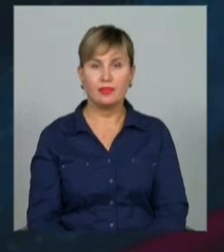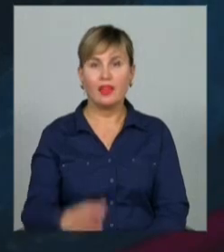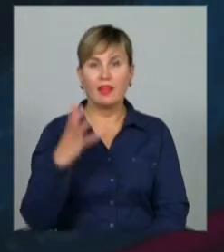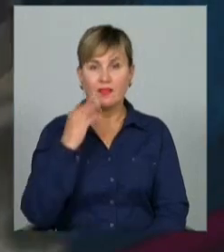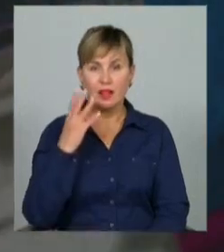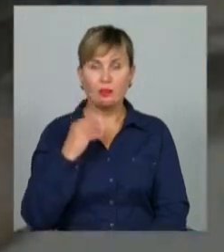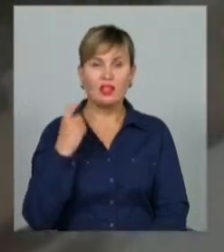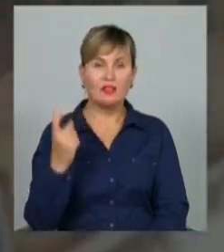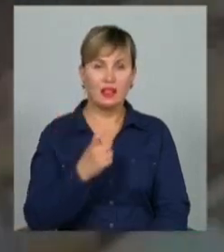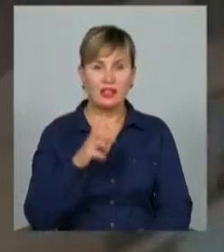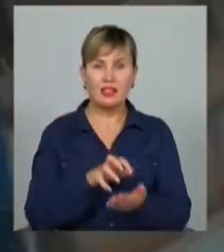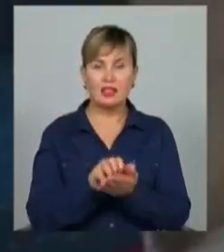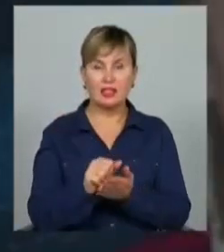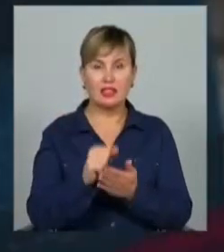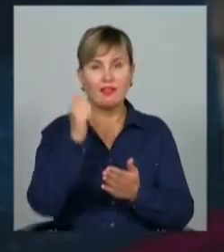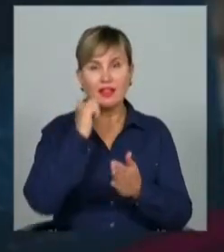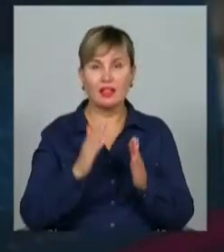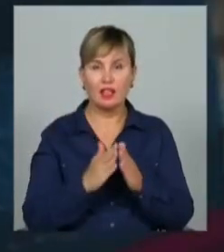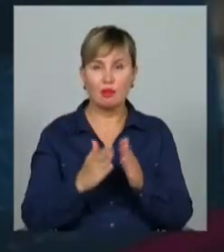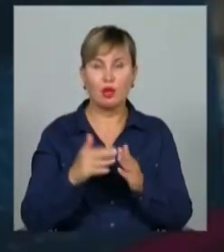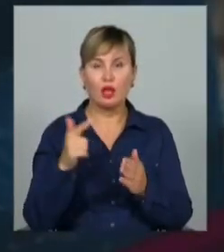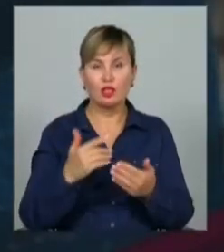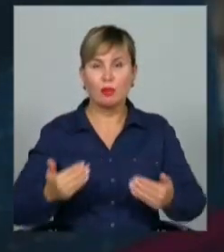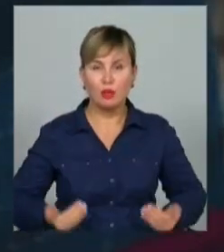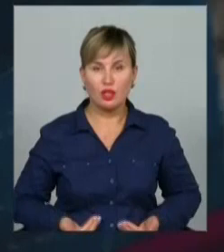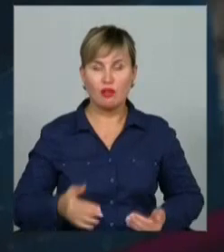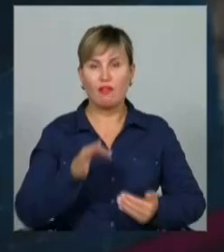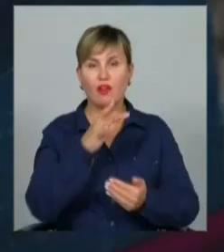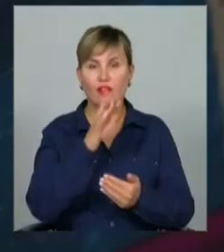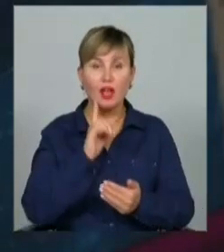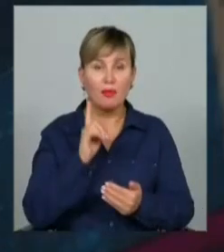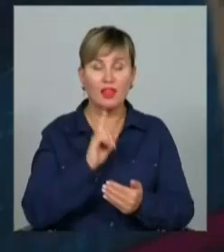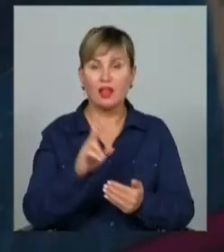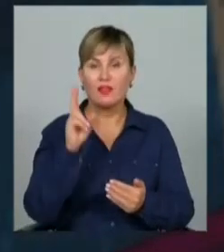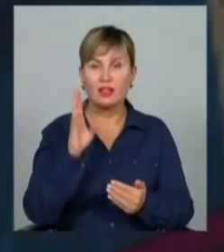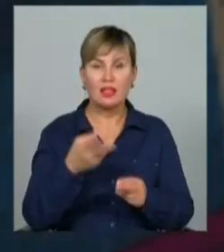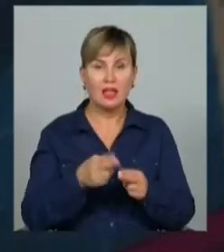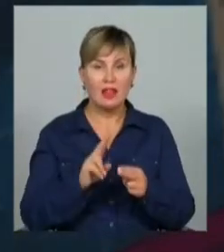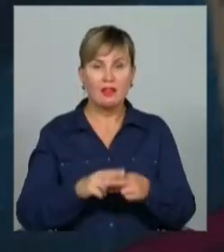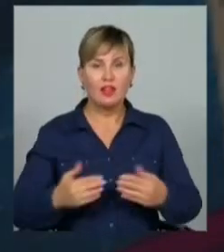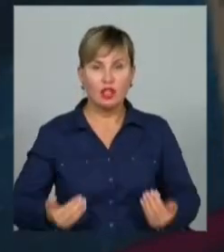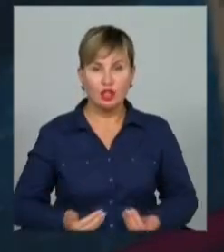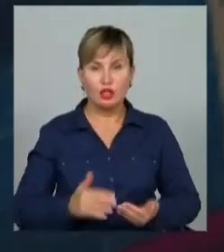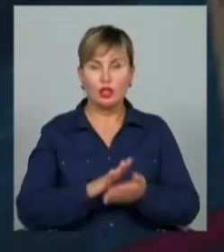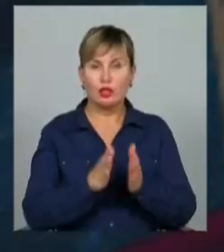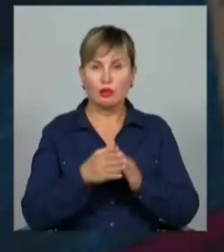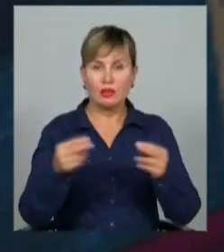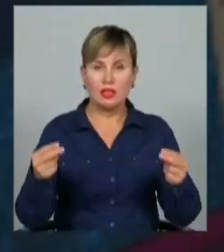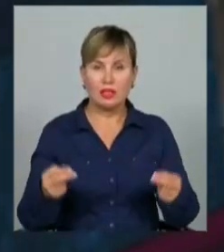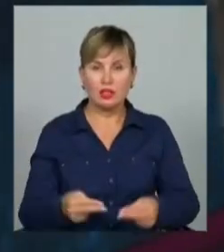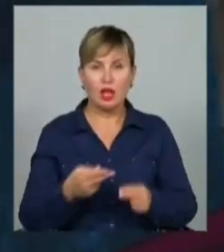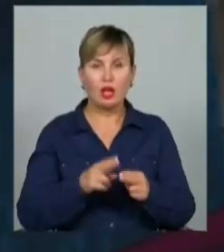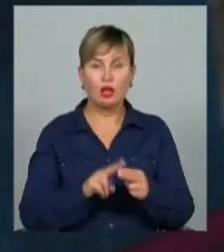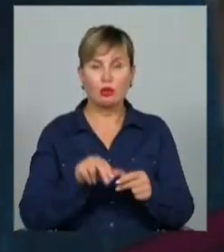В Алматы владельцам сносимых ветхих домов гарантируют проживание во временных квартирах. Для этого с жителями заключат соглашения,